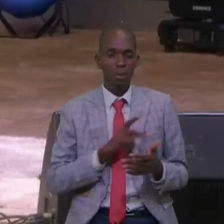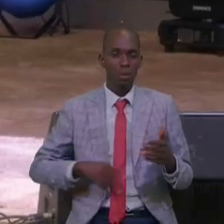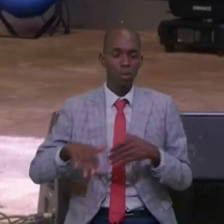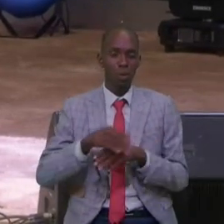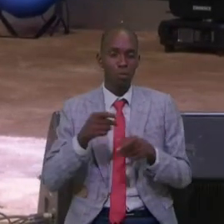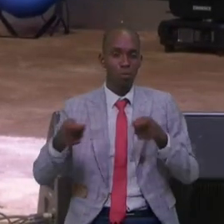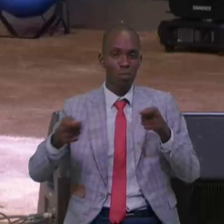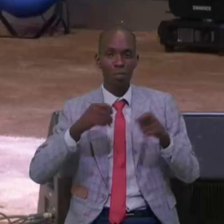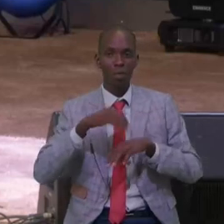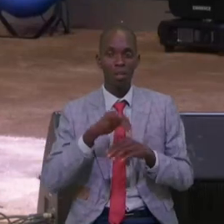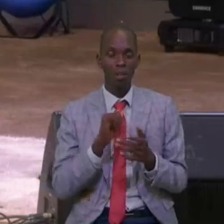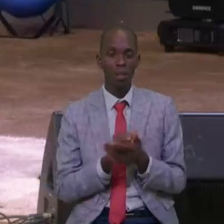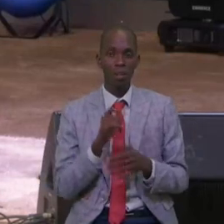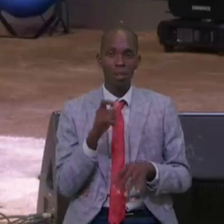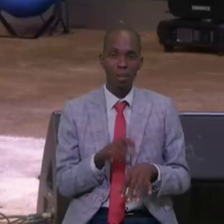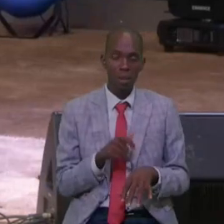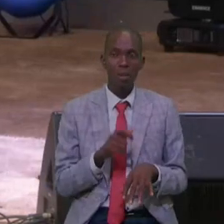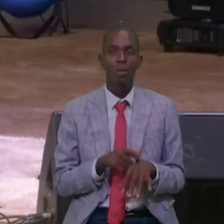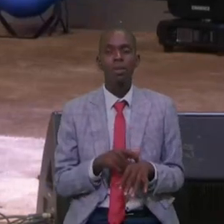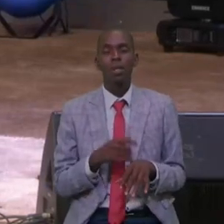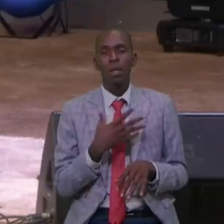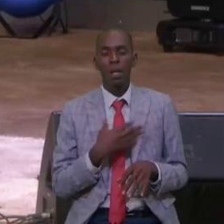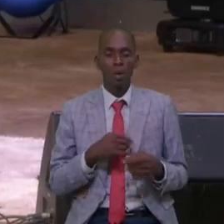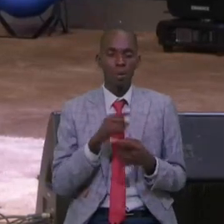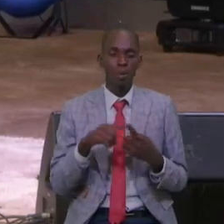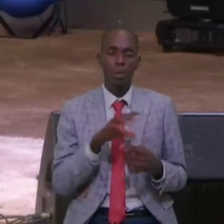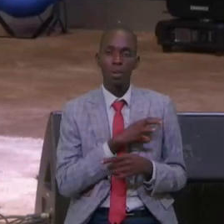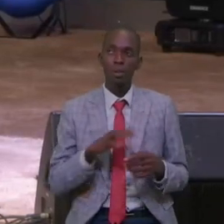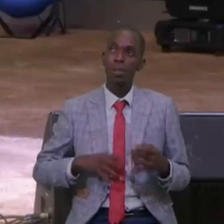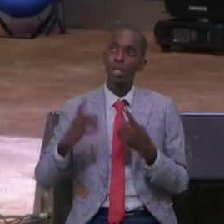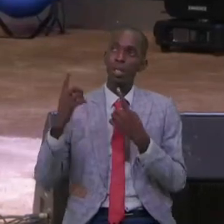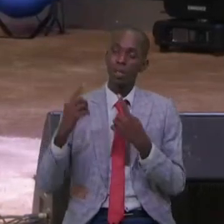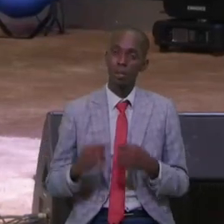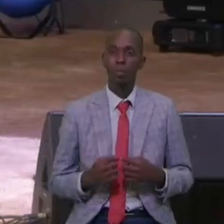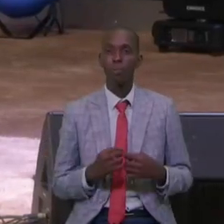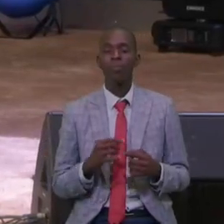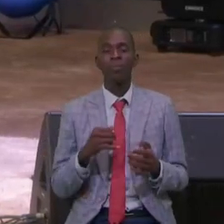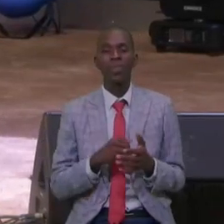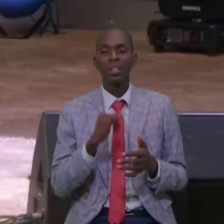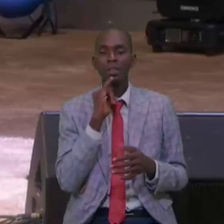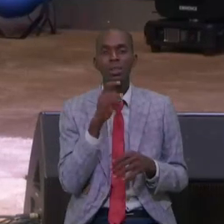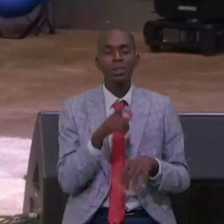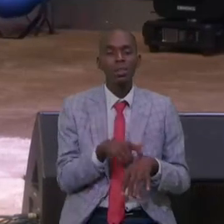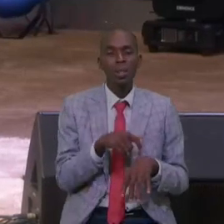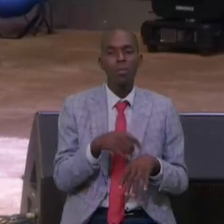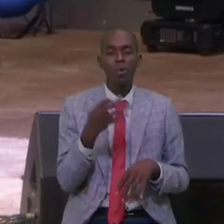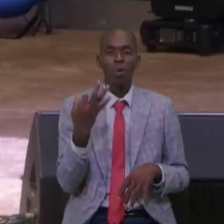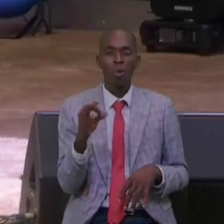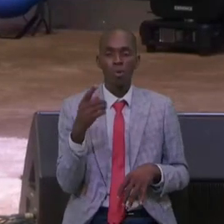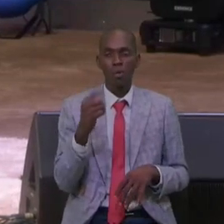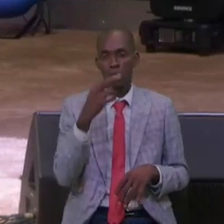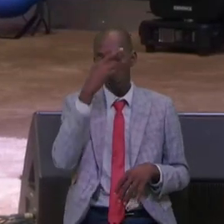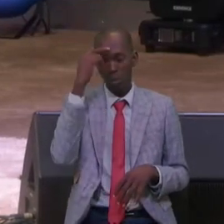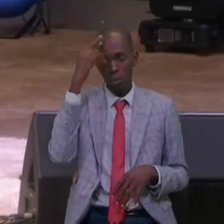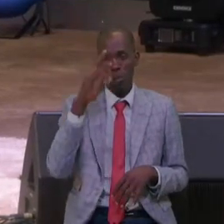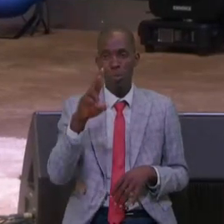étaient des empires de ce monde. Lorsque Christ est venu, c'était au temps de l'Empire romain.